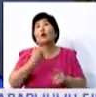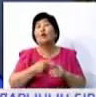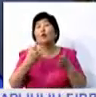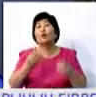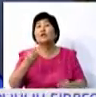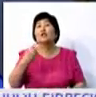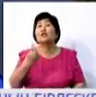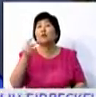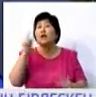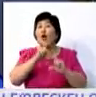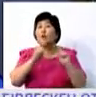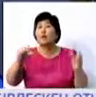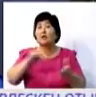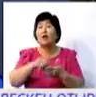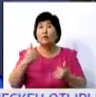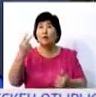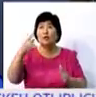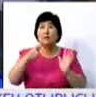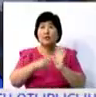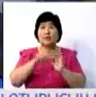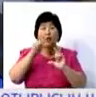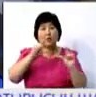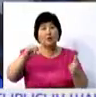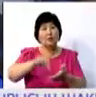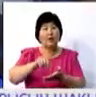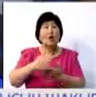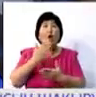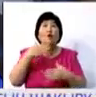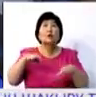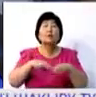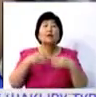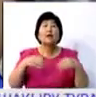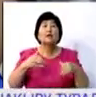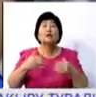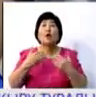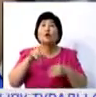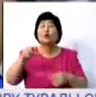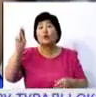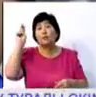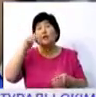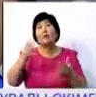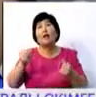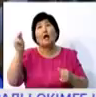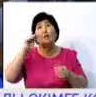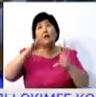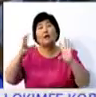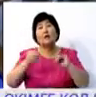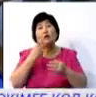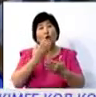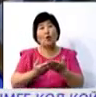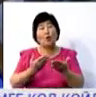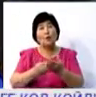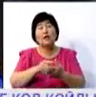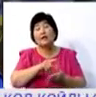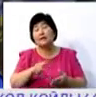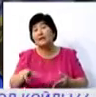бізде 22 мектеп қатысты, бүгін 27 мектебіміз қатысып жатыр. Ұлттық бұрынғай тестілеу түлектердің мектепте алған білімінің нәтижесі көрінер